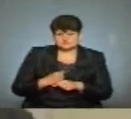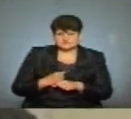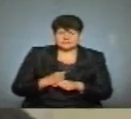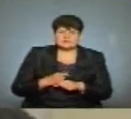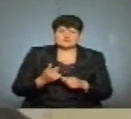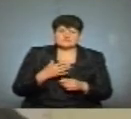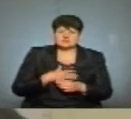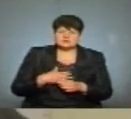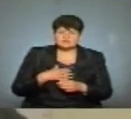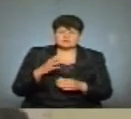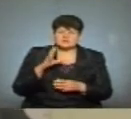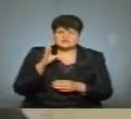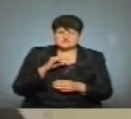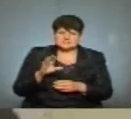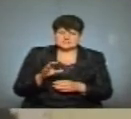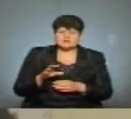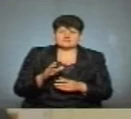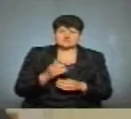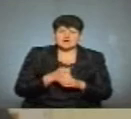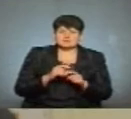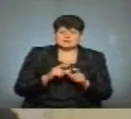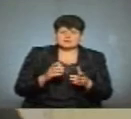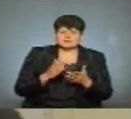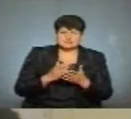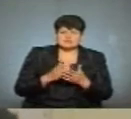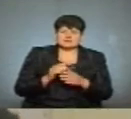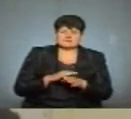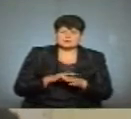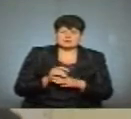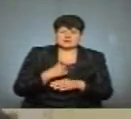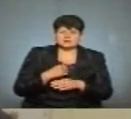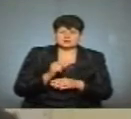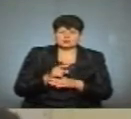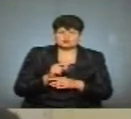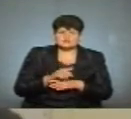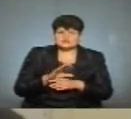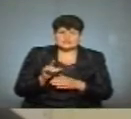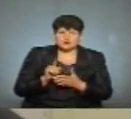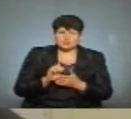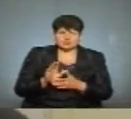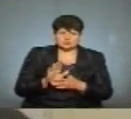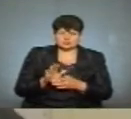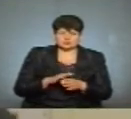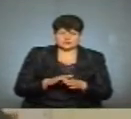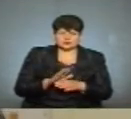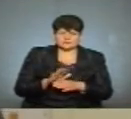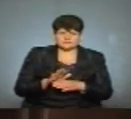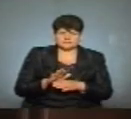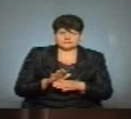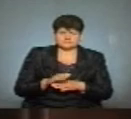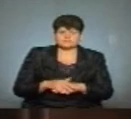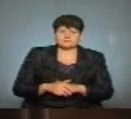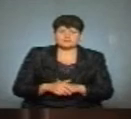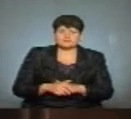час, можливо, ще всі не встигли. Вже є аптеки, які виконали наше доручення, тому що, я ще раз повторюю, вони обов'язково до виконання, не обговорюються.